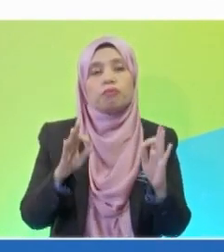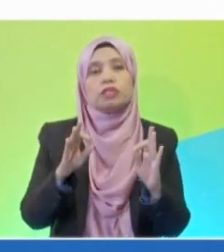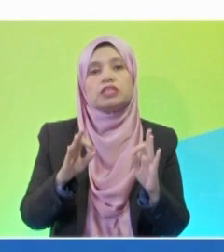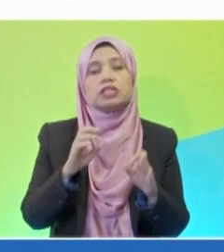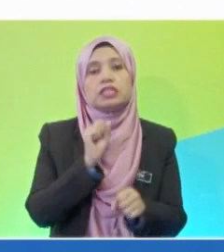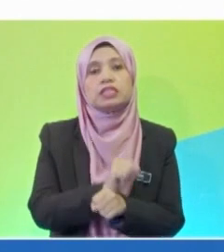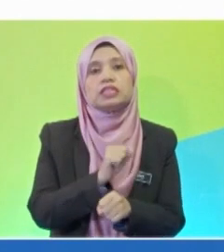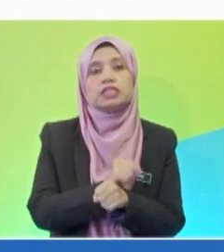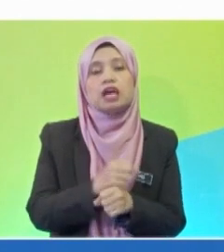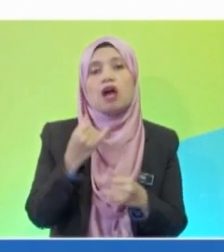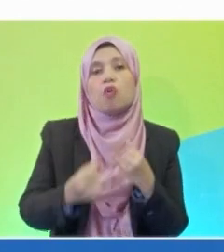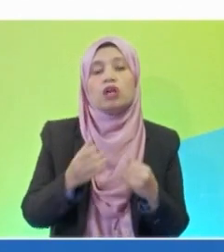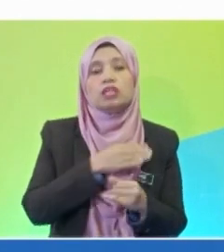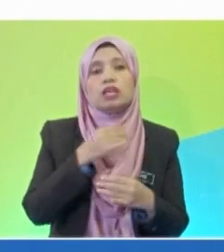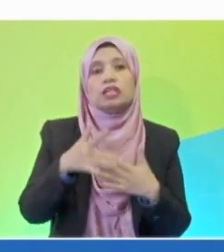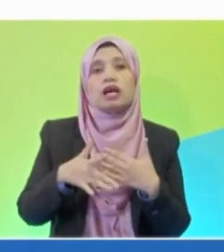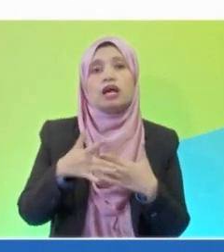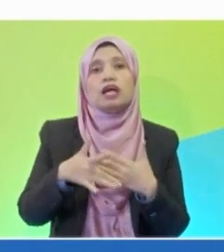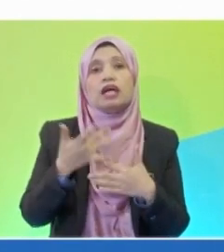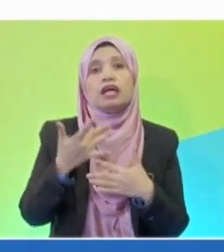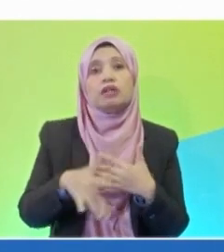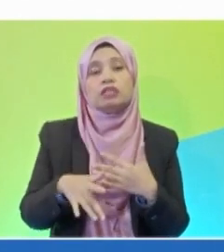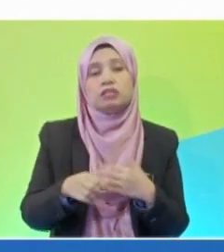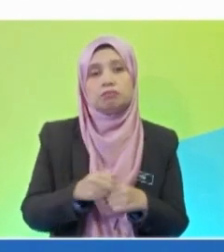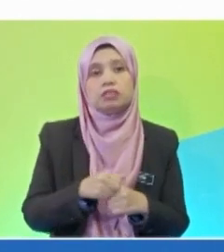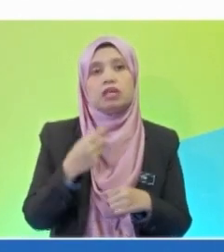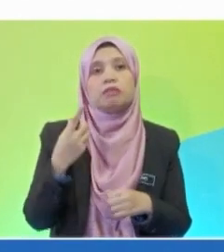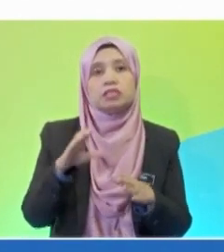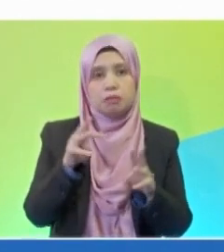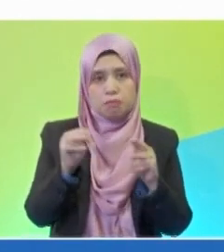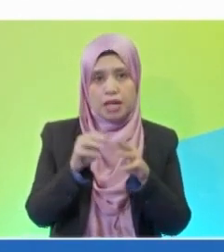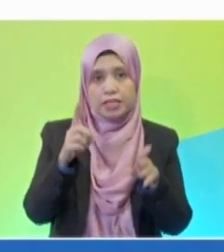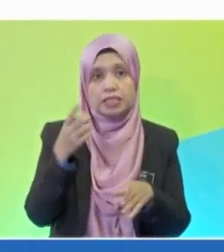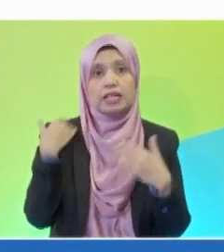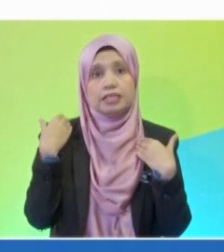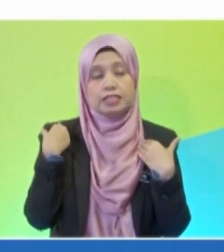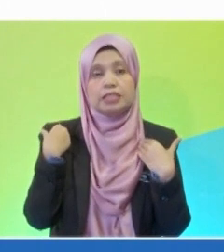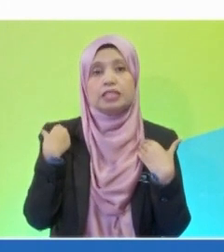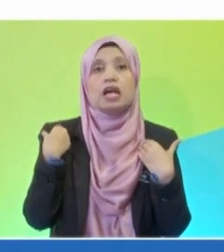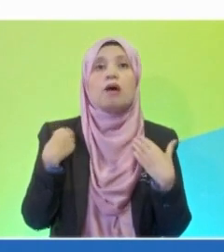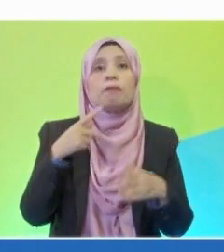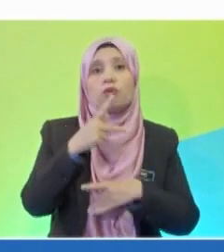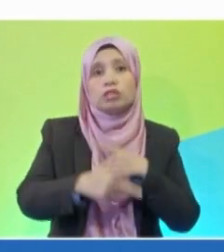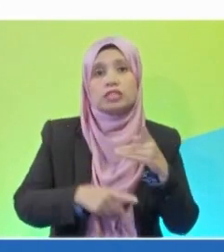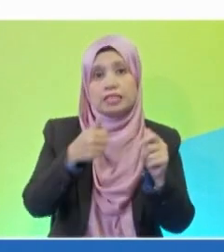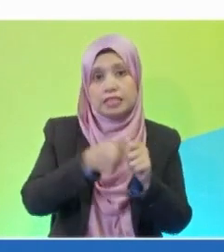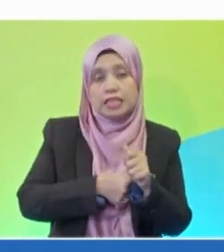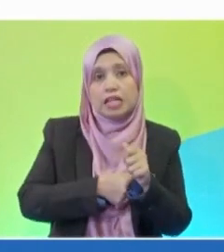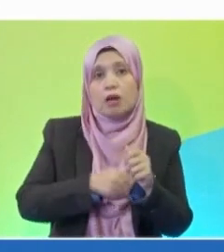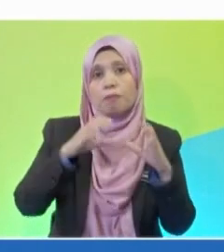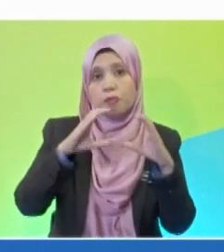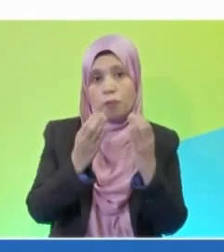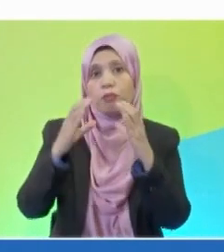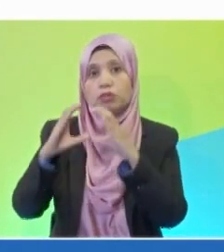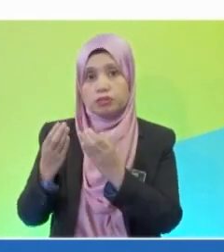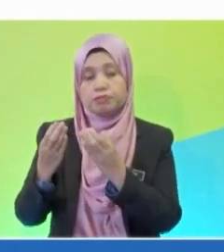dalam proses awal dan akhir sahaja. Bagaimana dia berada. Dan satu lagi, sekiranya kerja dalam proses bagi setiap komponen. Kerja